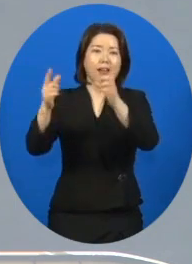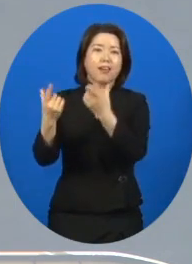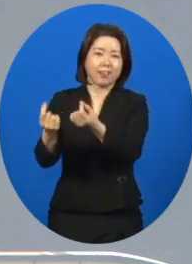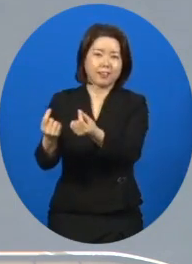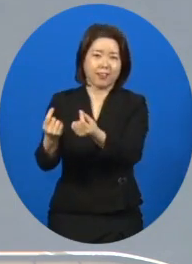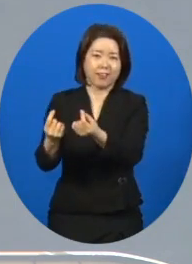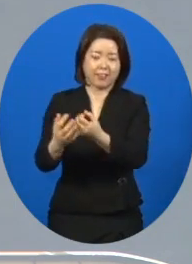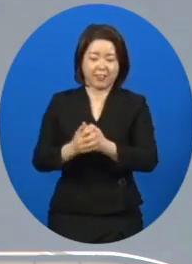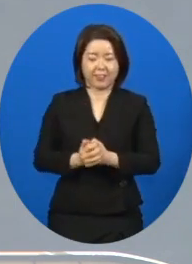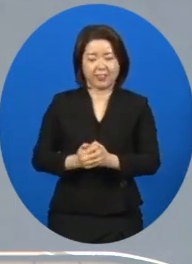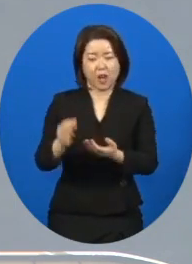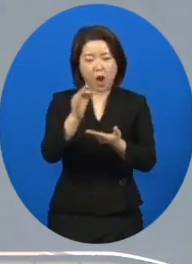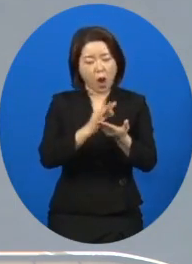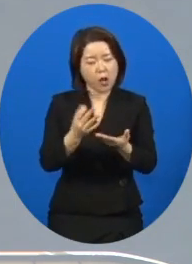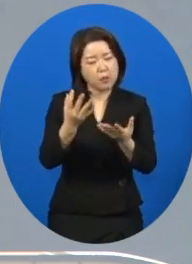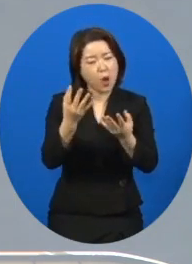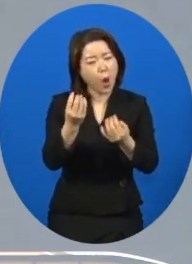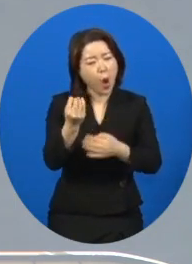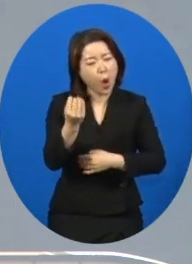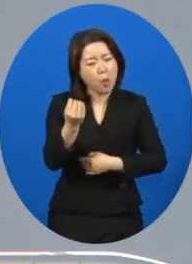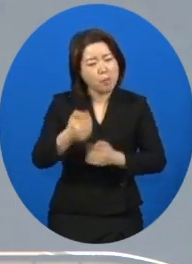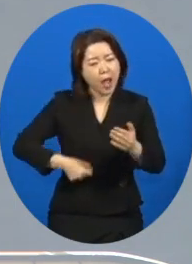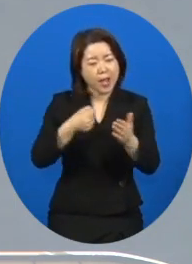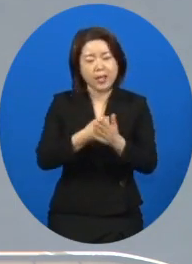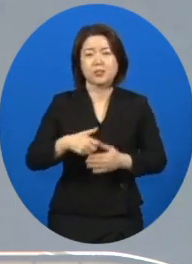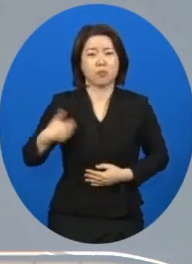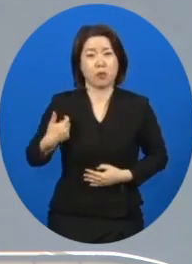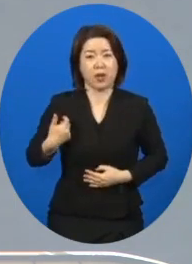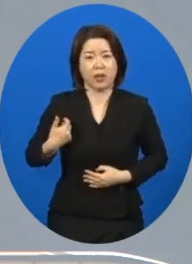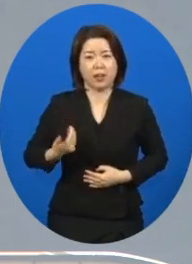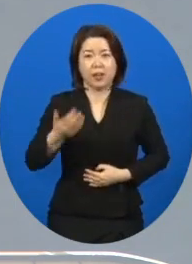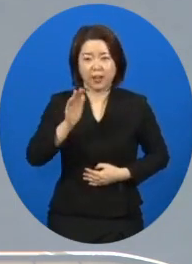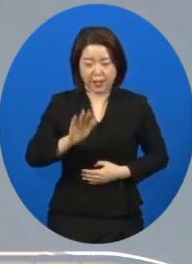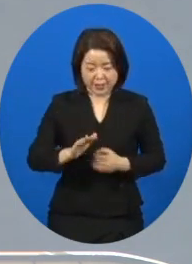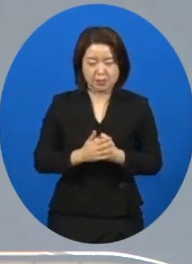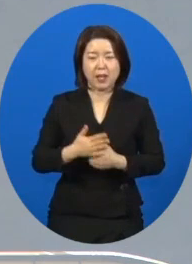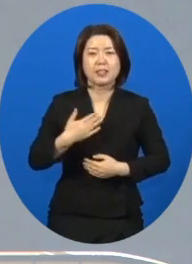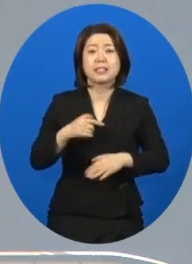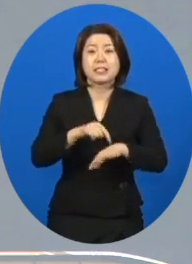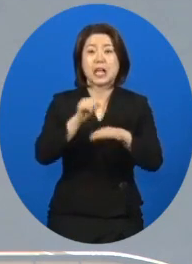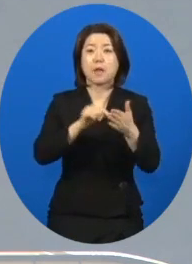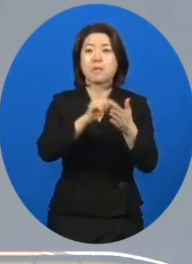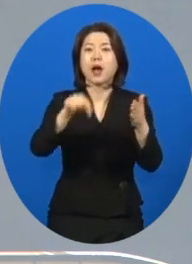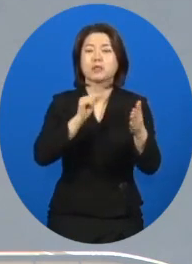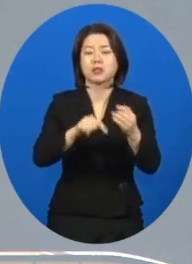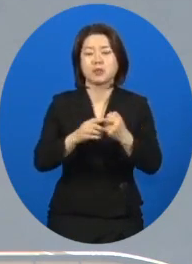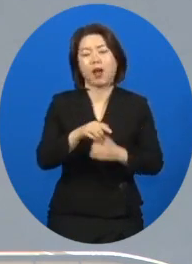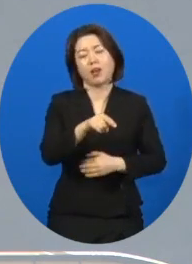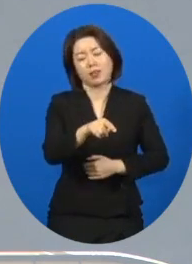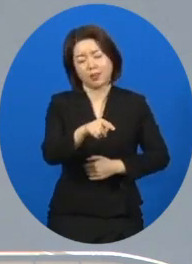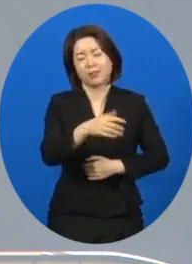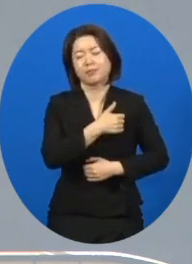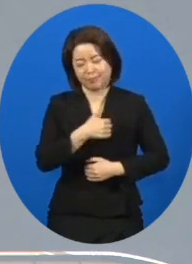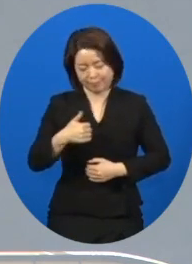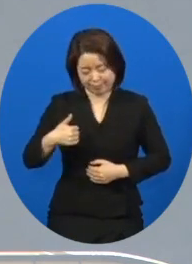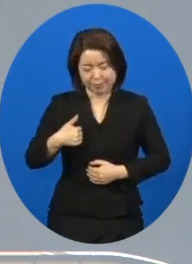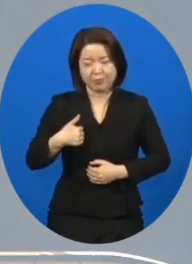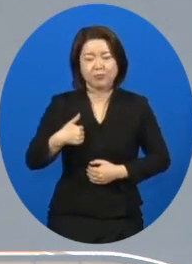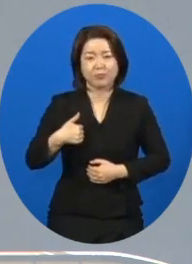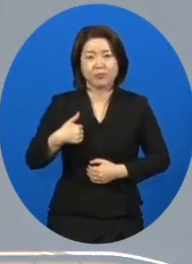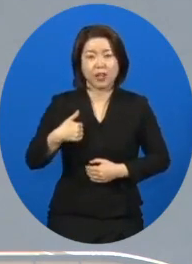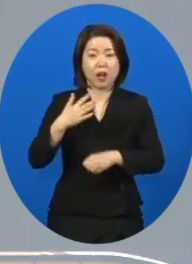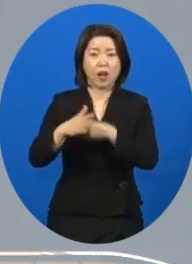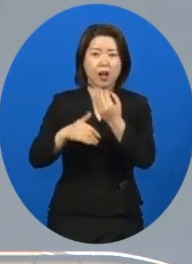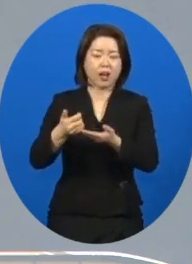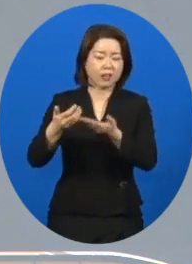헌금이 얼마나 작정될지는 모르겠지만 제 마음속에 이것으로 충분합니다 하나님, 그런 마음이